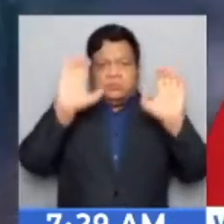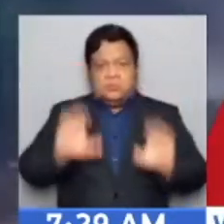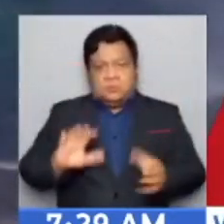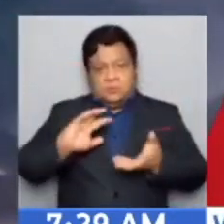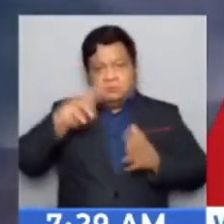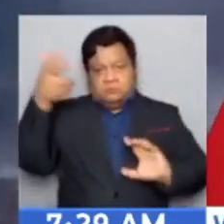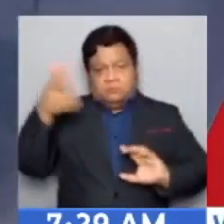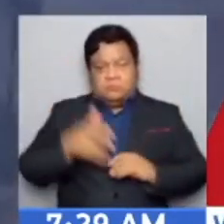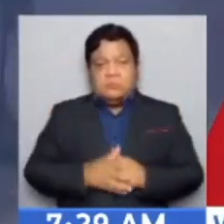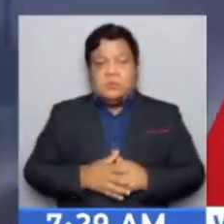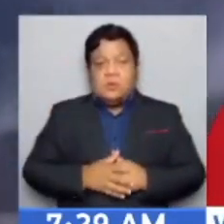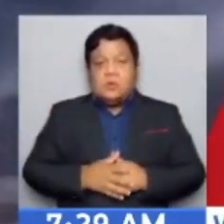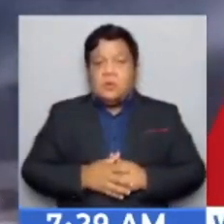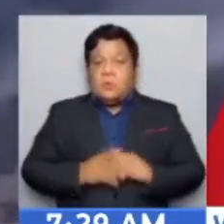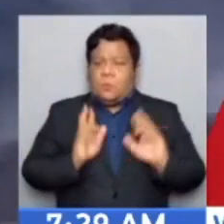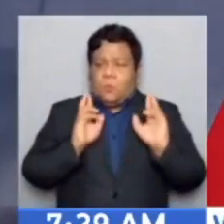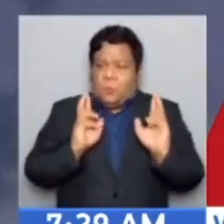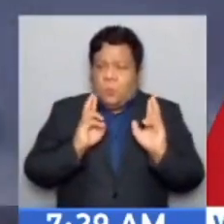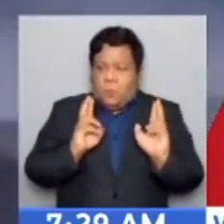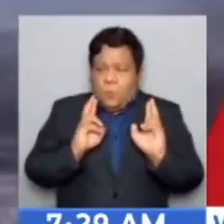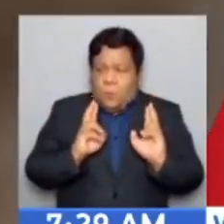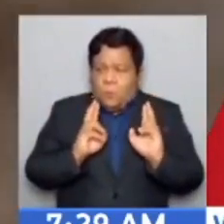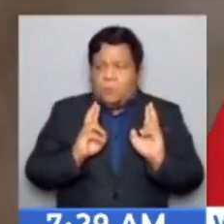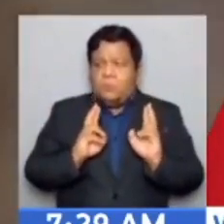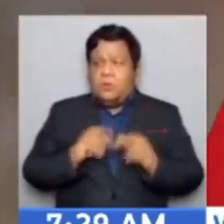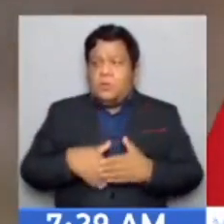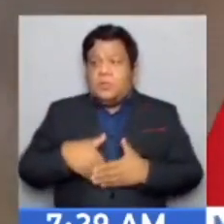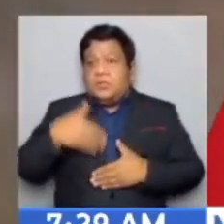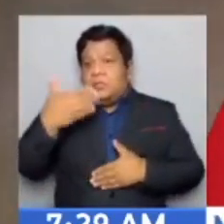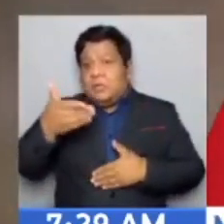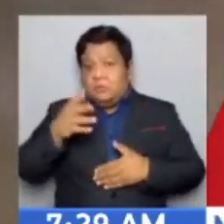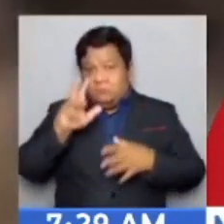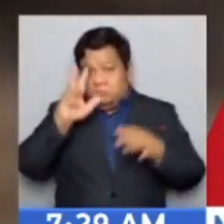Umaasa rin siya magiging handa ang susunod na administrasyon kaugnay nito.